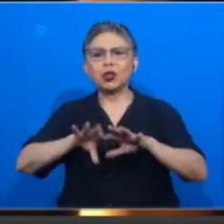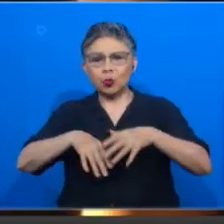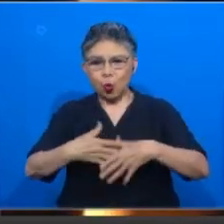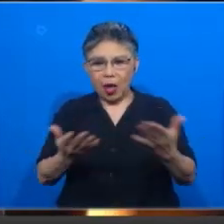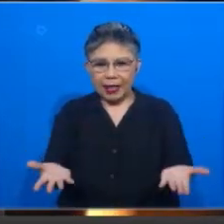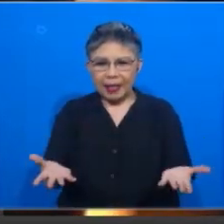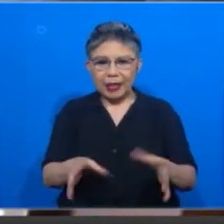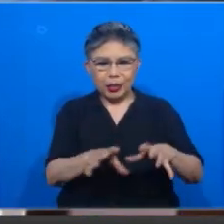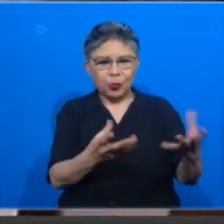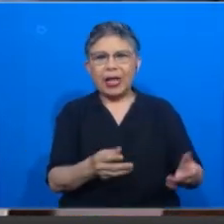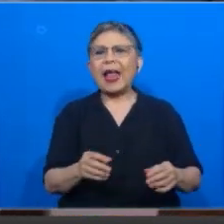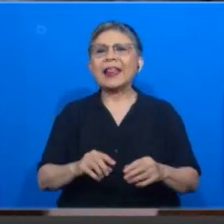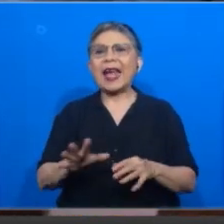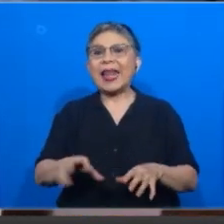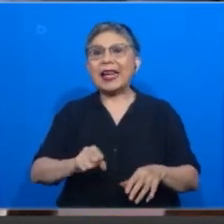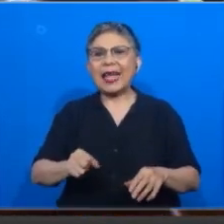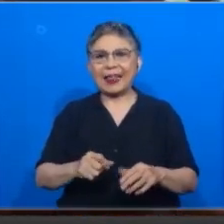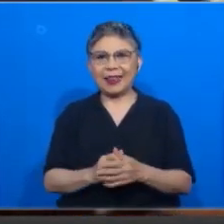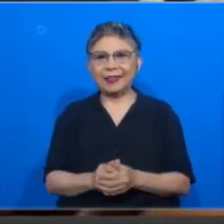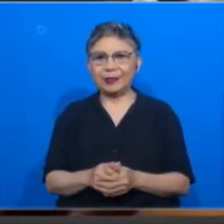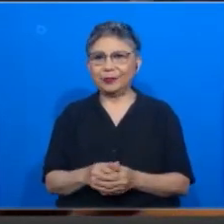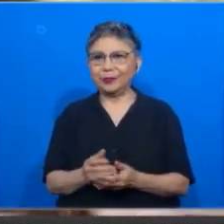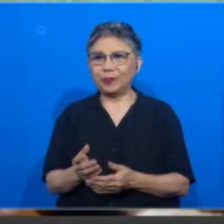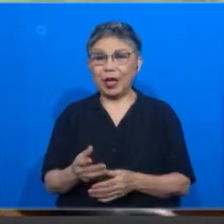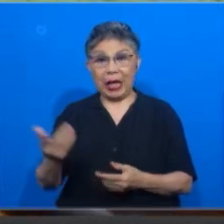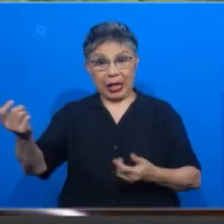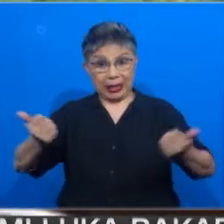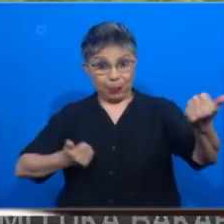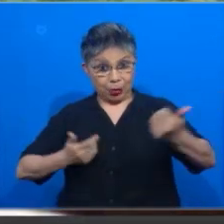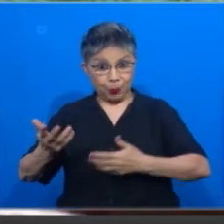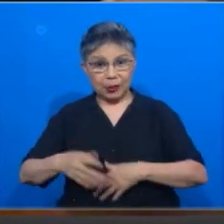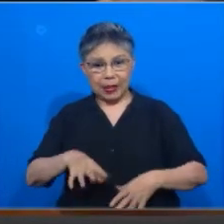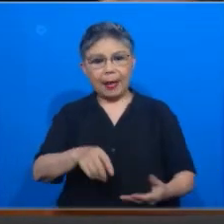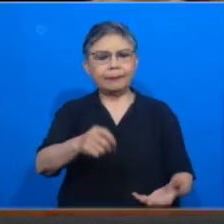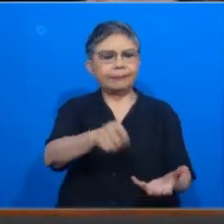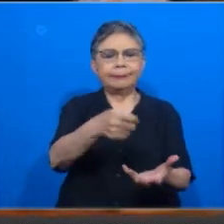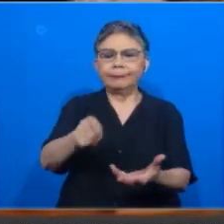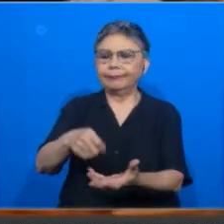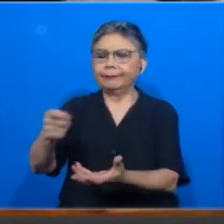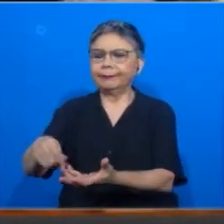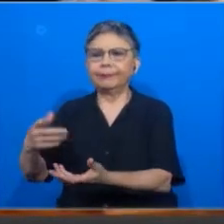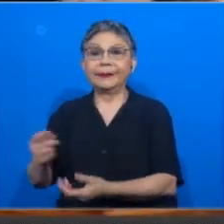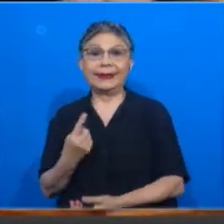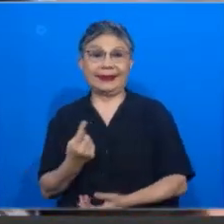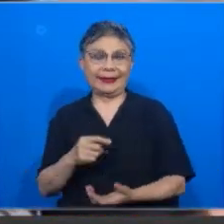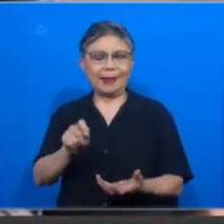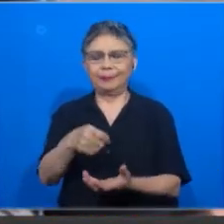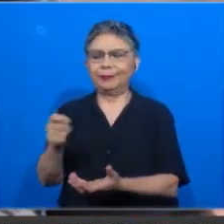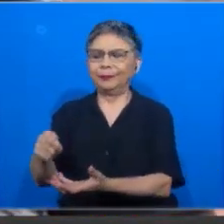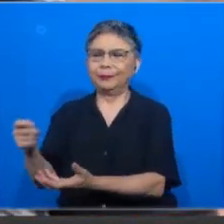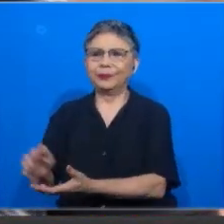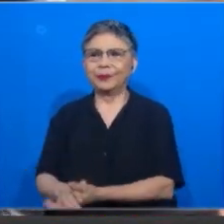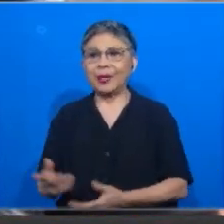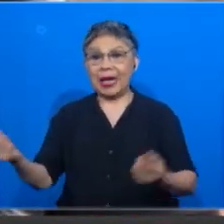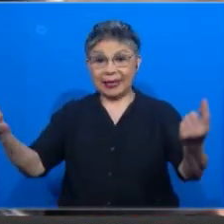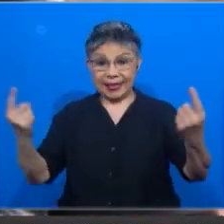atas tungku yang terbuat dari tanah liat. Pengunjung yang datang bisa langsung mengambil sendiri sajian yang diinginkan. Datang ke